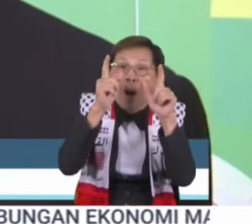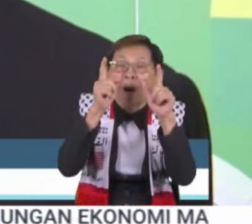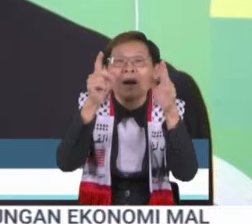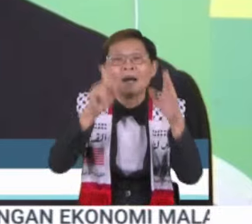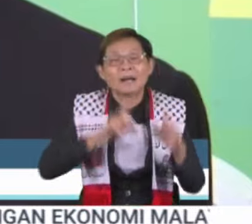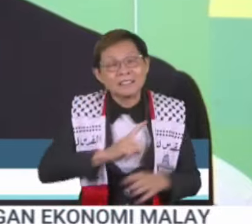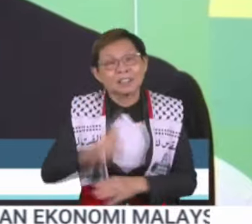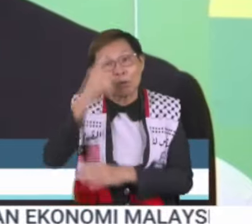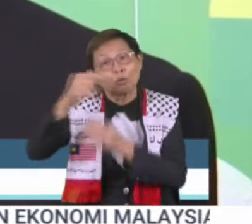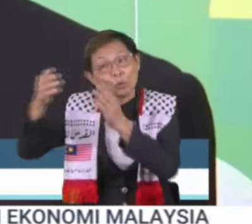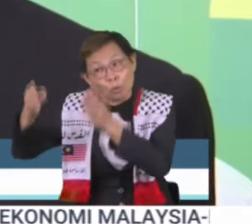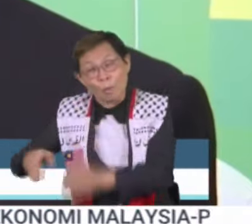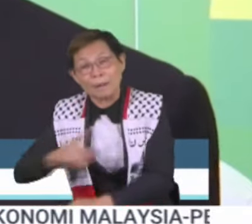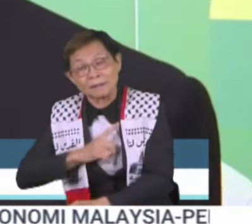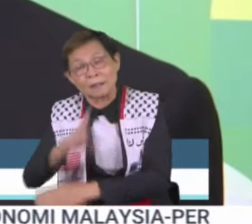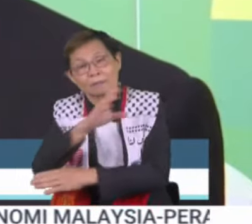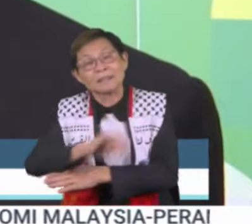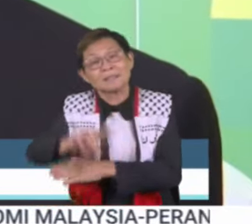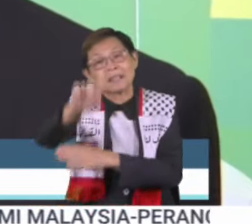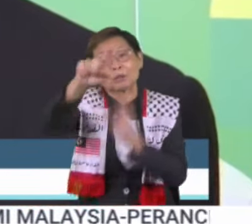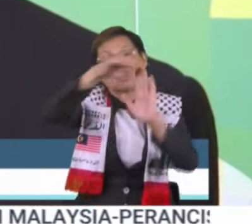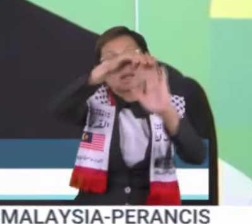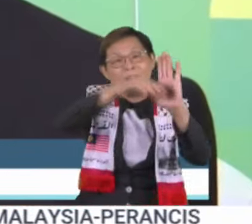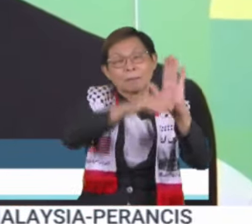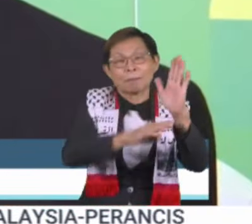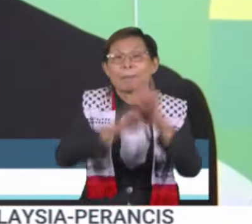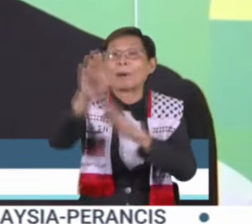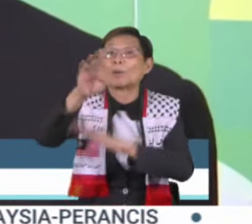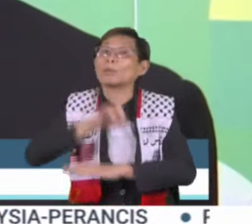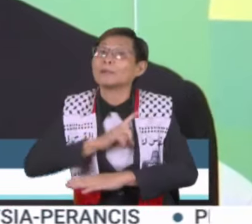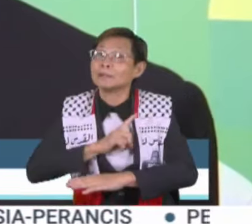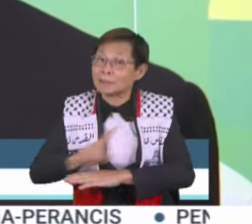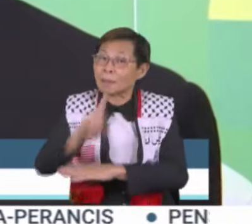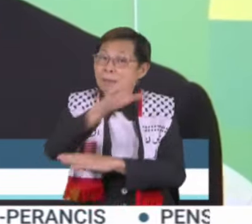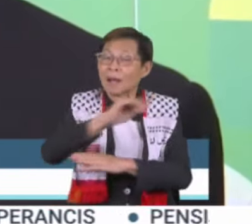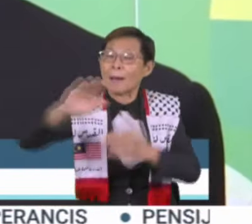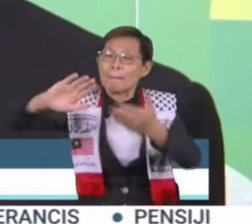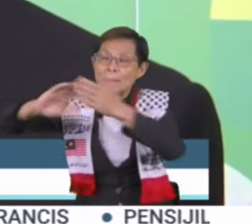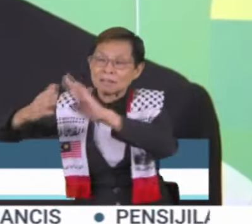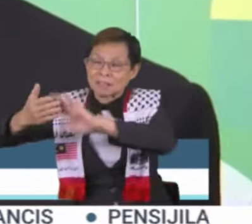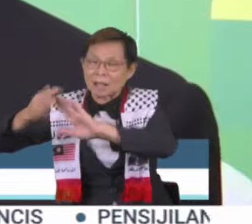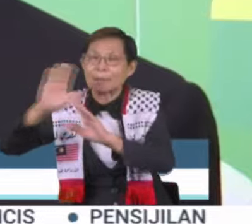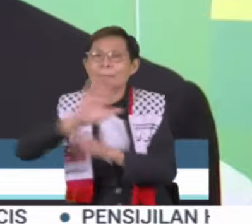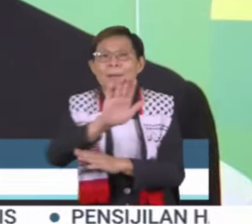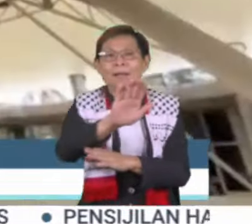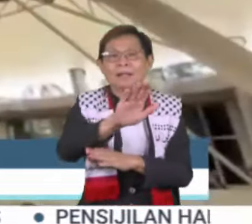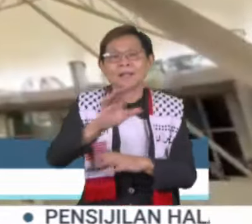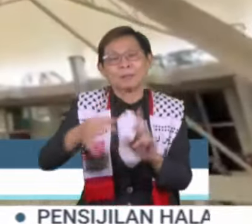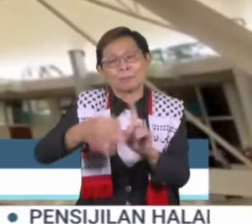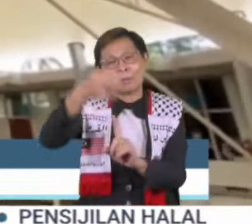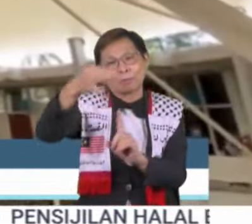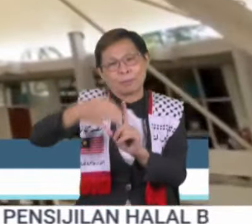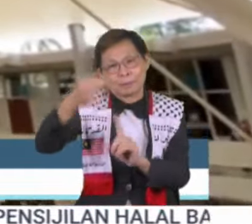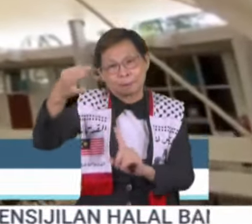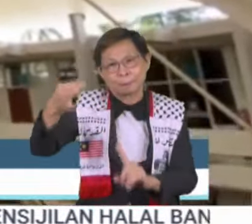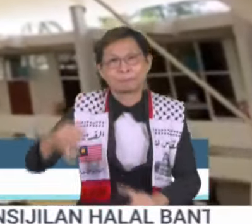Islam dan juga sebagai satu agenda pembangunan Islam dan masyarakat madani di Negeri Pulau Pinang.